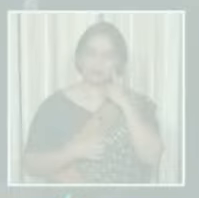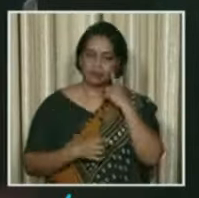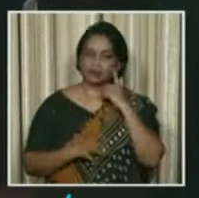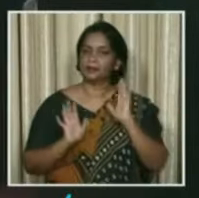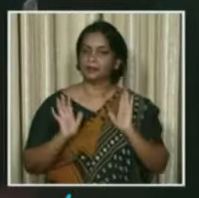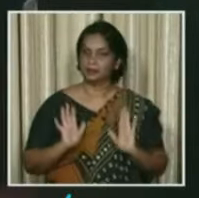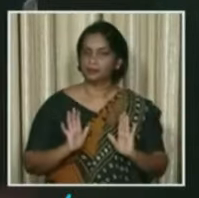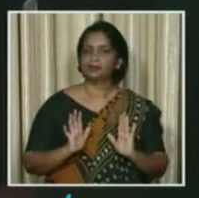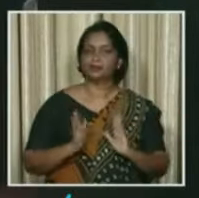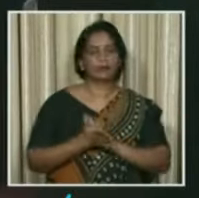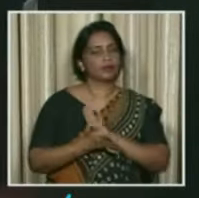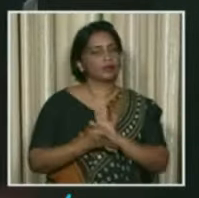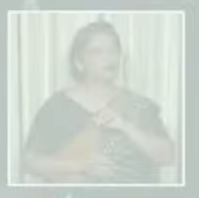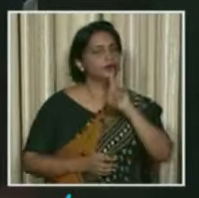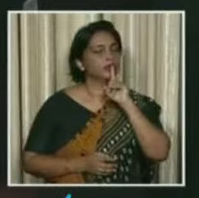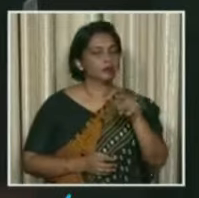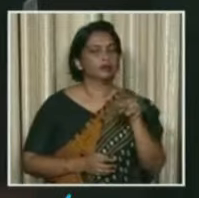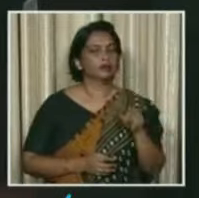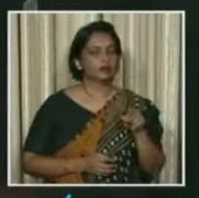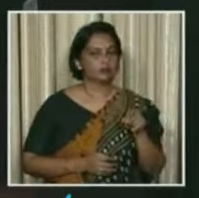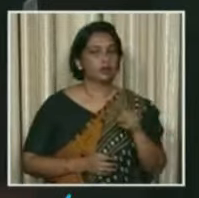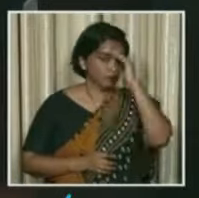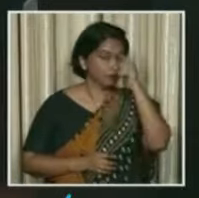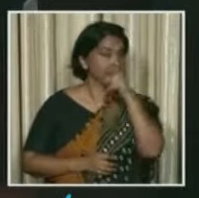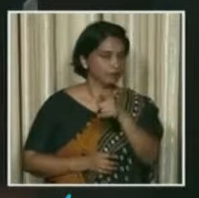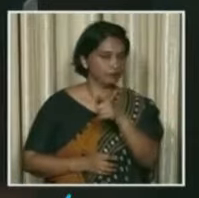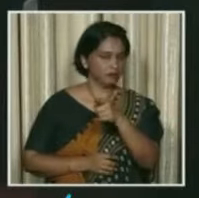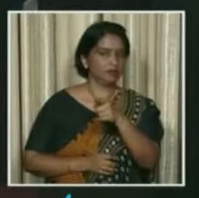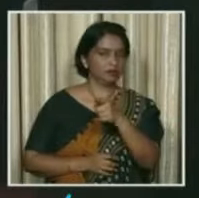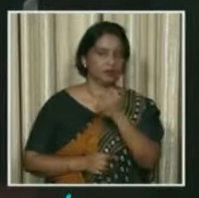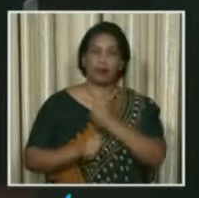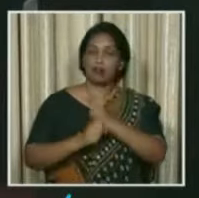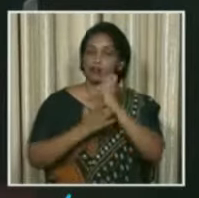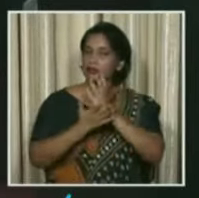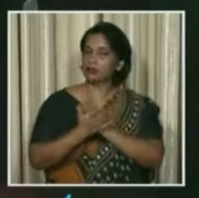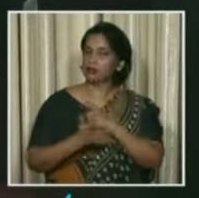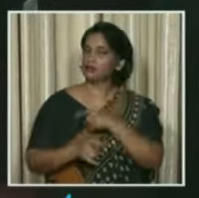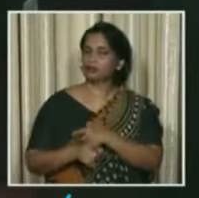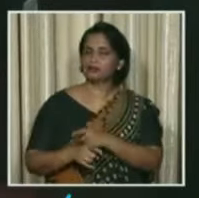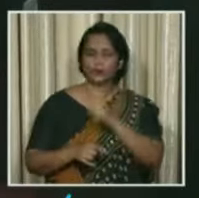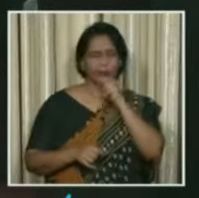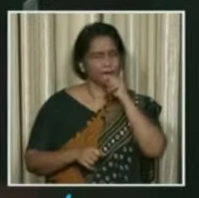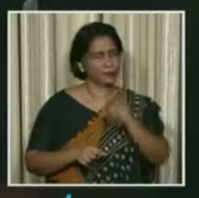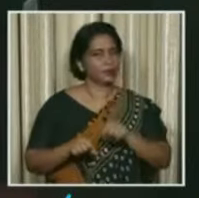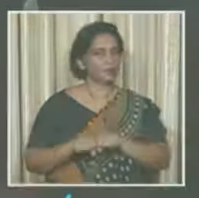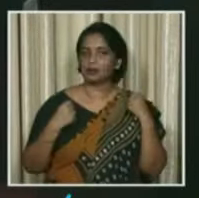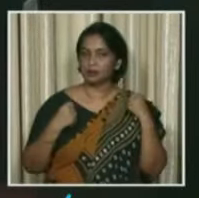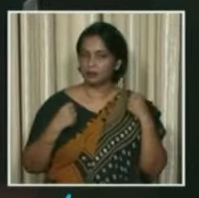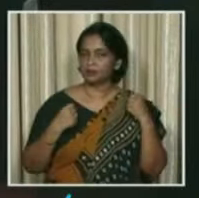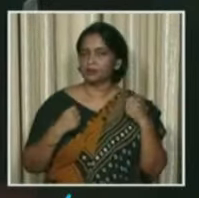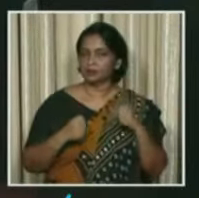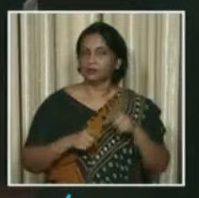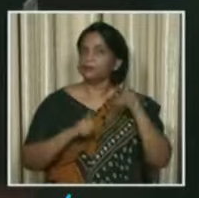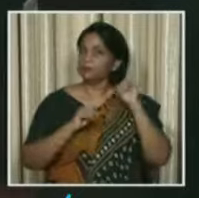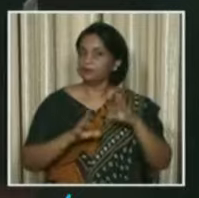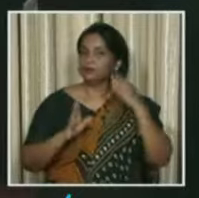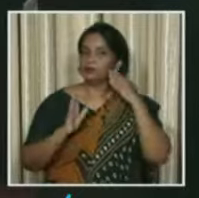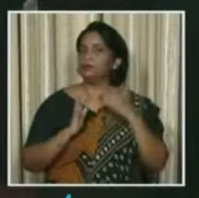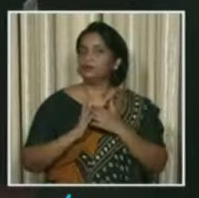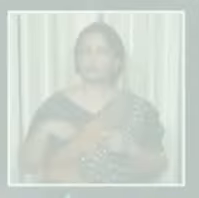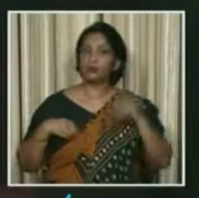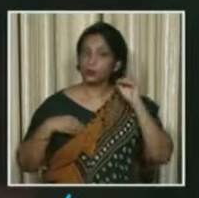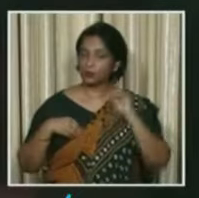කරලා තියෙනවා පැහැදිලිවම මම කියන්න කැමති කථානායකවරයා ආණ්ඩු ක්‍රම ව්‍යවස්ථාව අමුවේ උල්ලංඝනය කරලා තිබෙනවා ඒ පිළිබඳව මොකද්ද